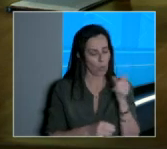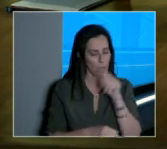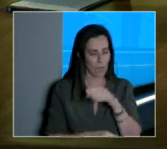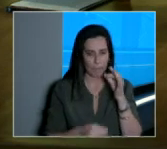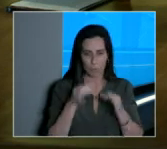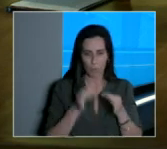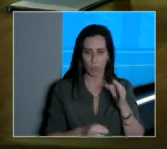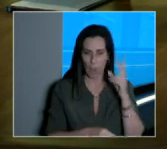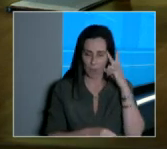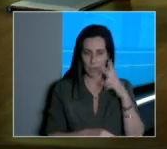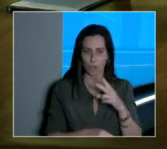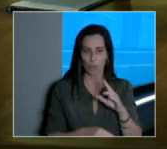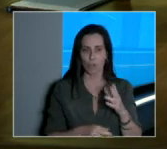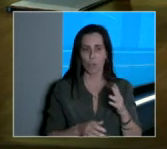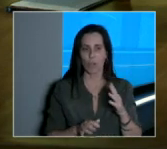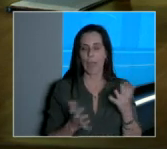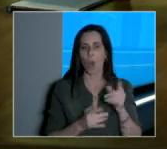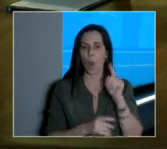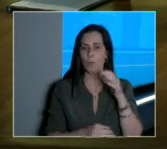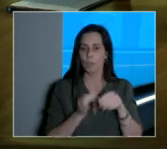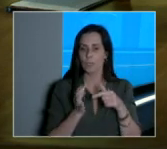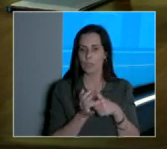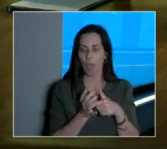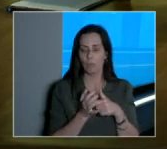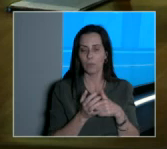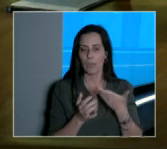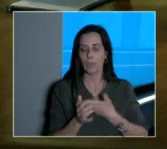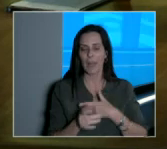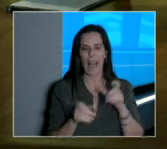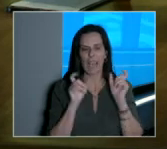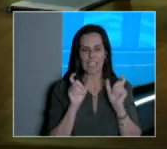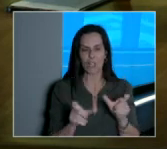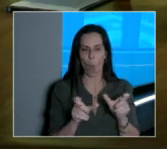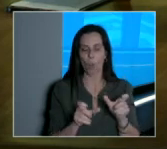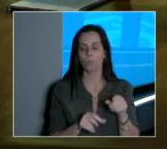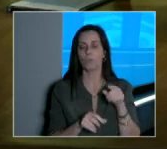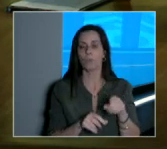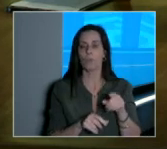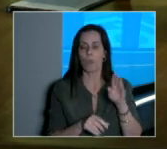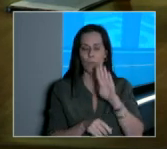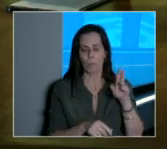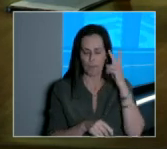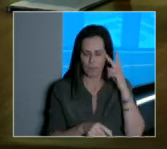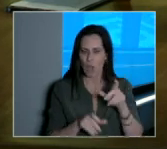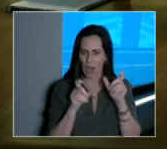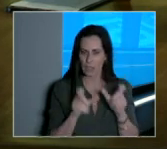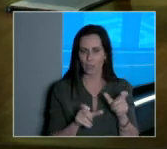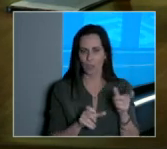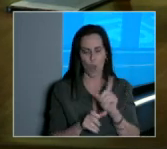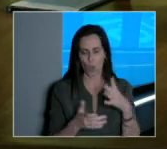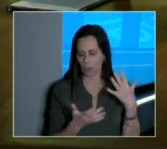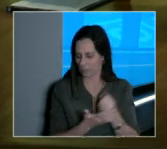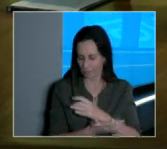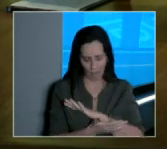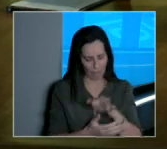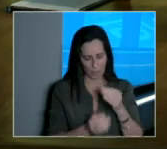לעמוד לדין. הוא הבין שהדרך היחידה לא לעמוד לדין זה לקבל חסינות. הוא מבין היטב שהחסינות הזאת לא תעמוד